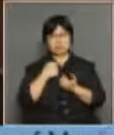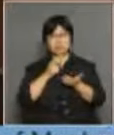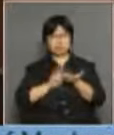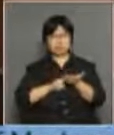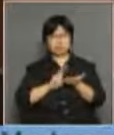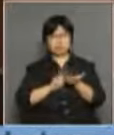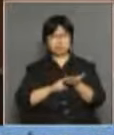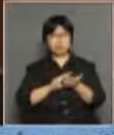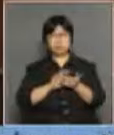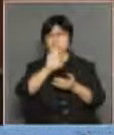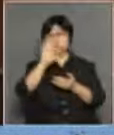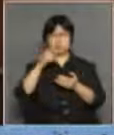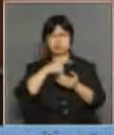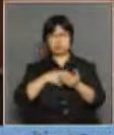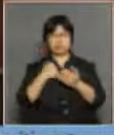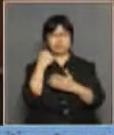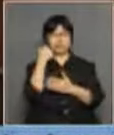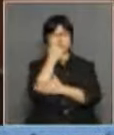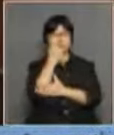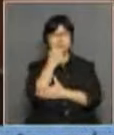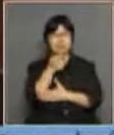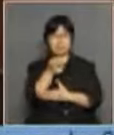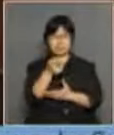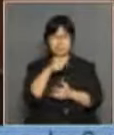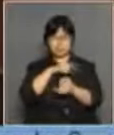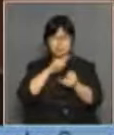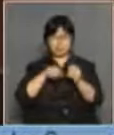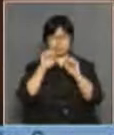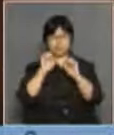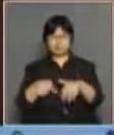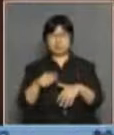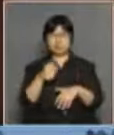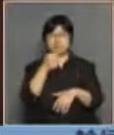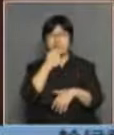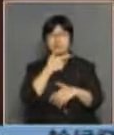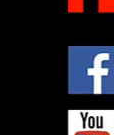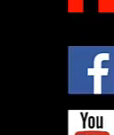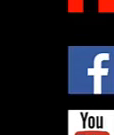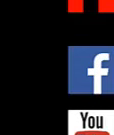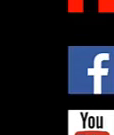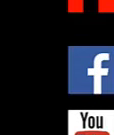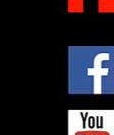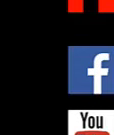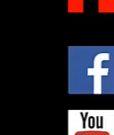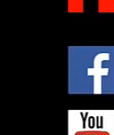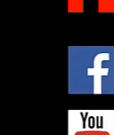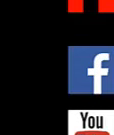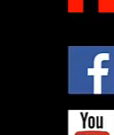沒有什麼議員敢反對，但是不知道你最後會不會棄權啦。 你發言時間到了。